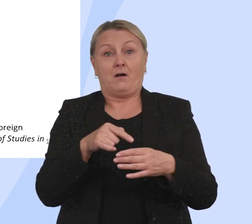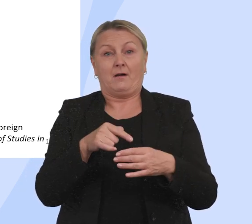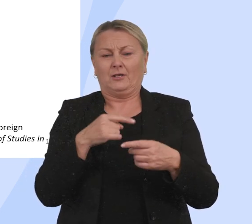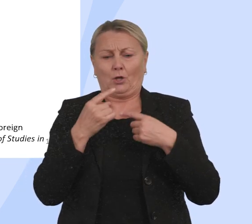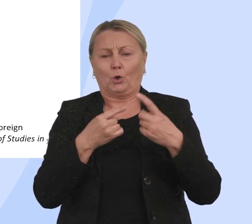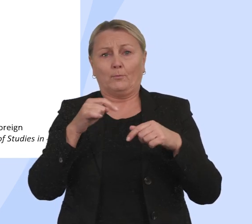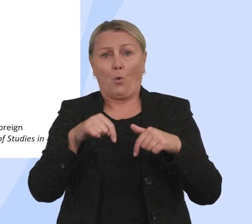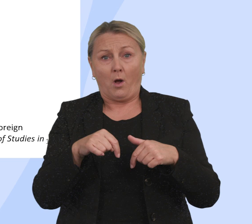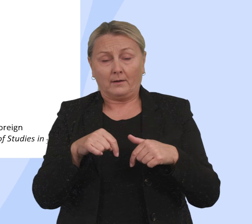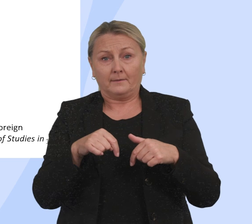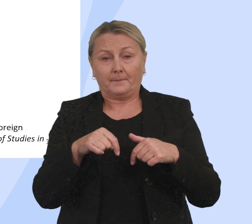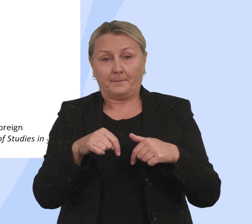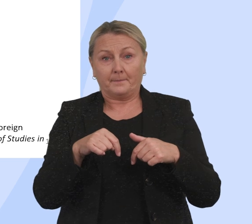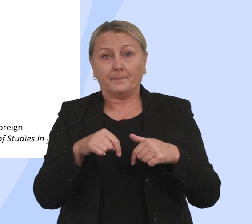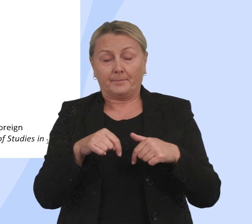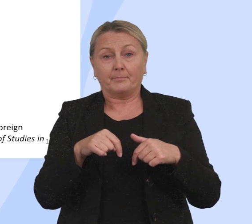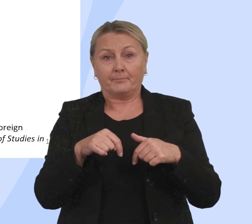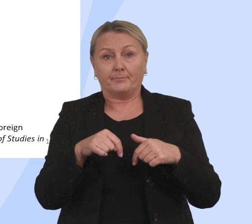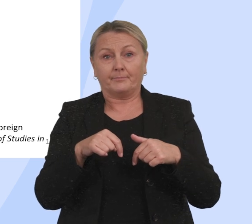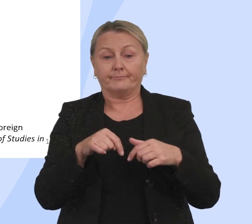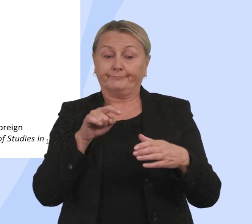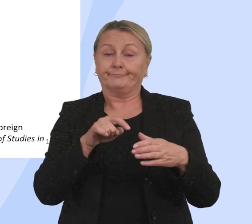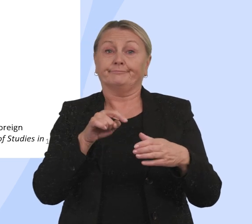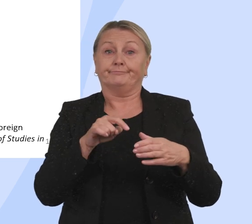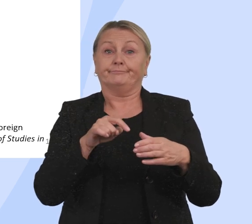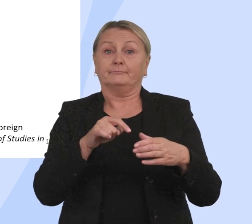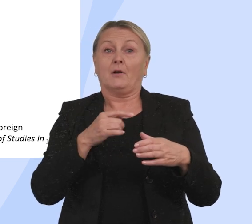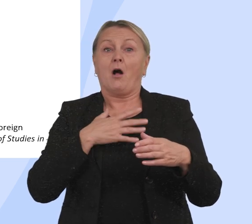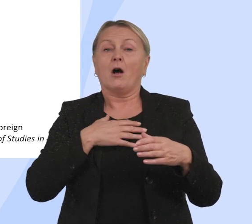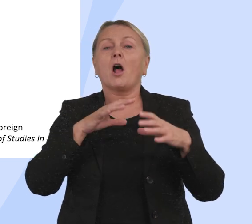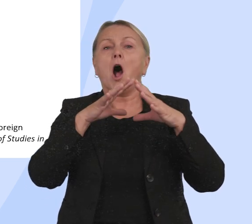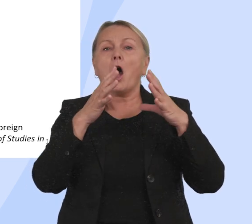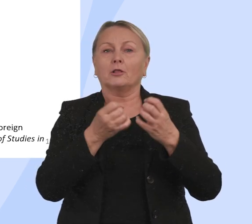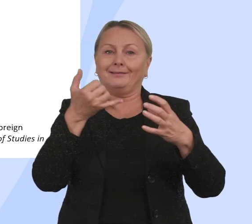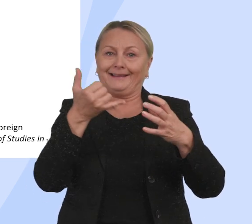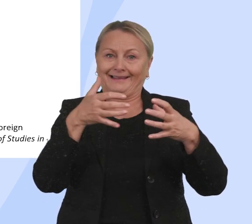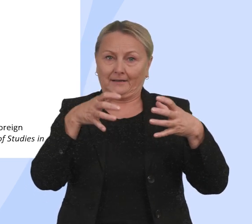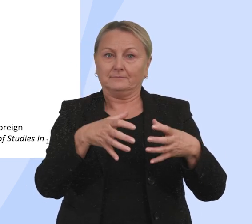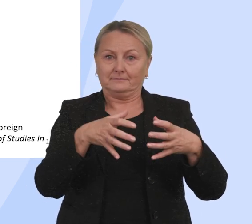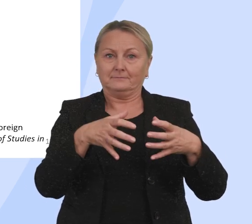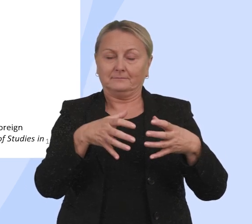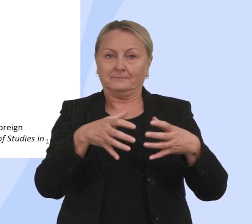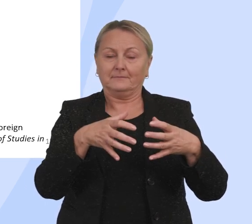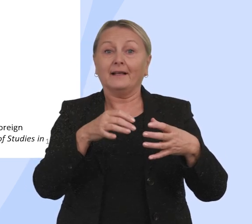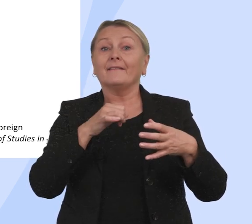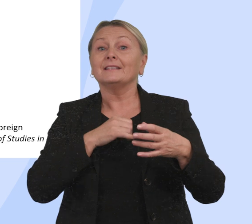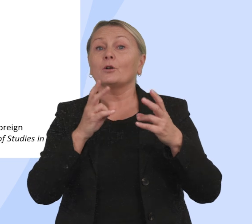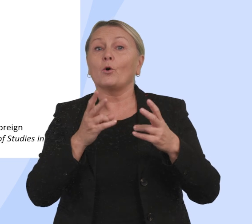Og den her appelsin, den har alt det med sig. Hvis den også ligger